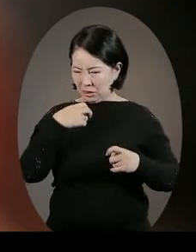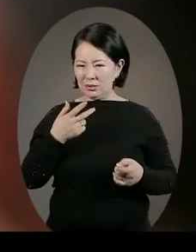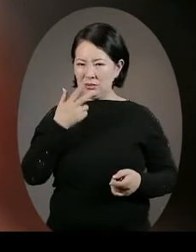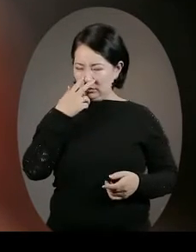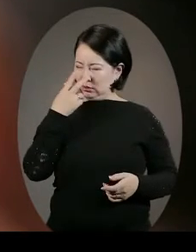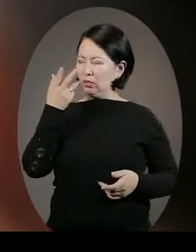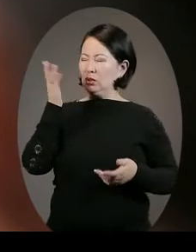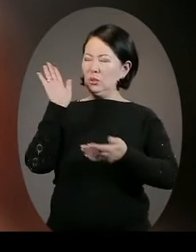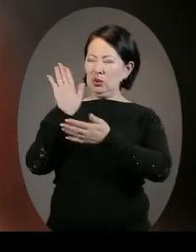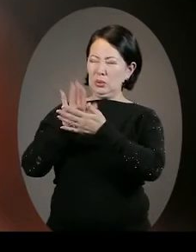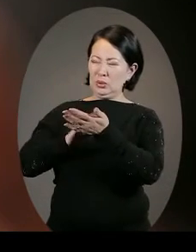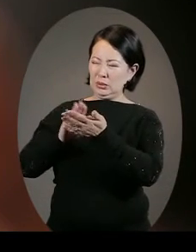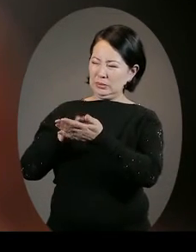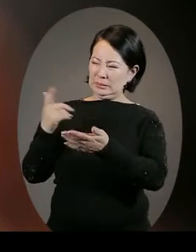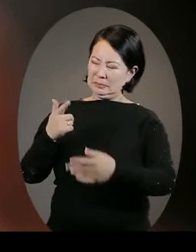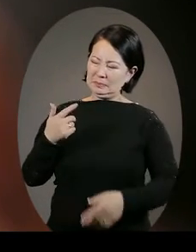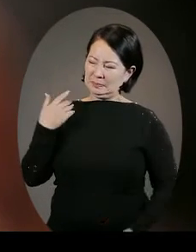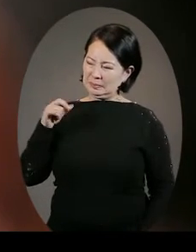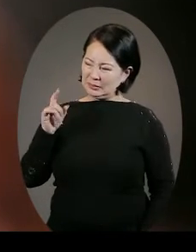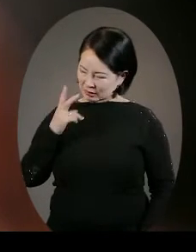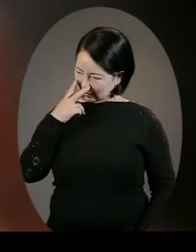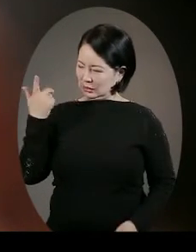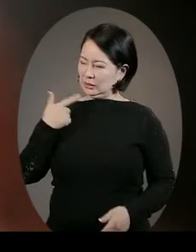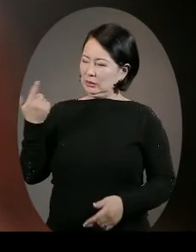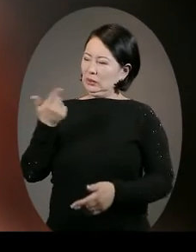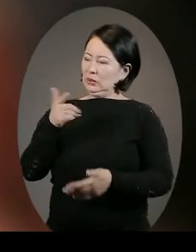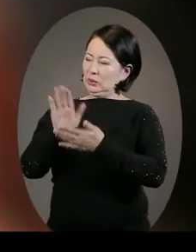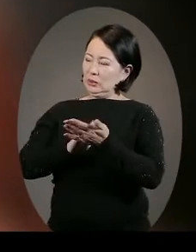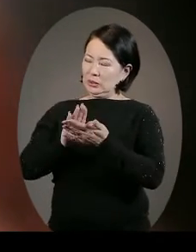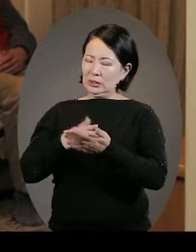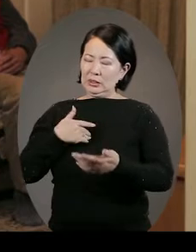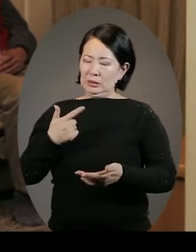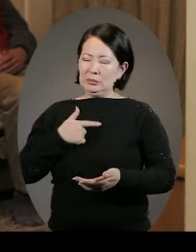ерөөсө өрөвдмөр юм явж илээ. Эсвэл өрөвдсөн гэж яава.